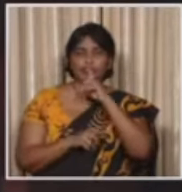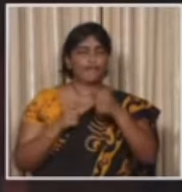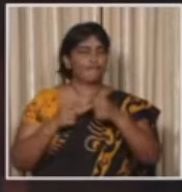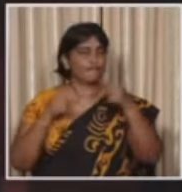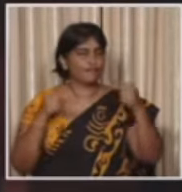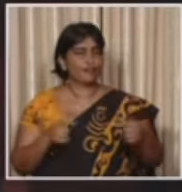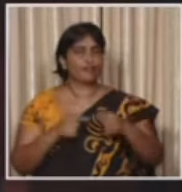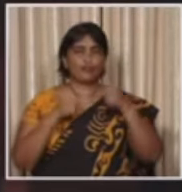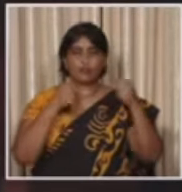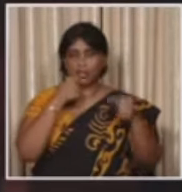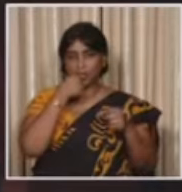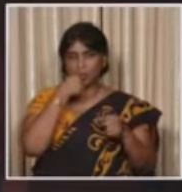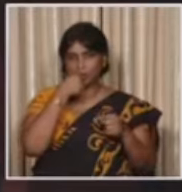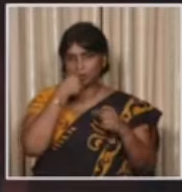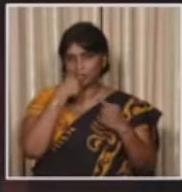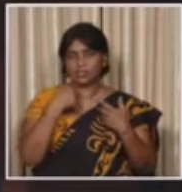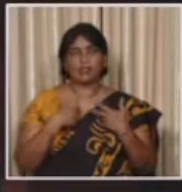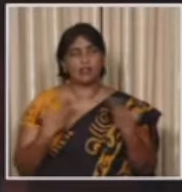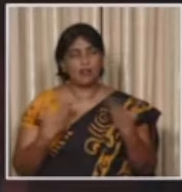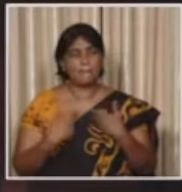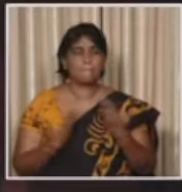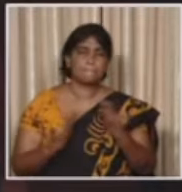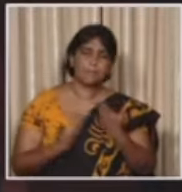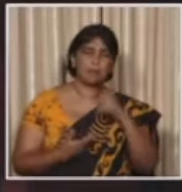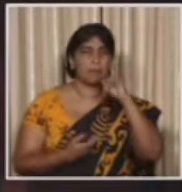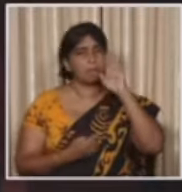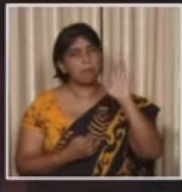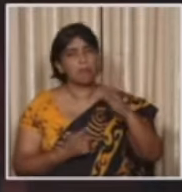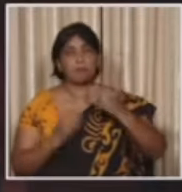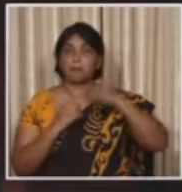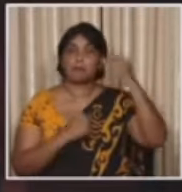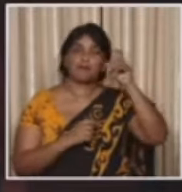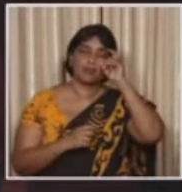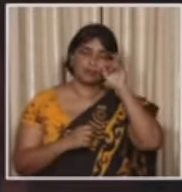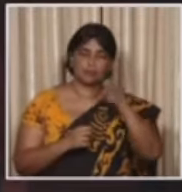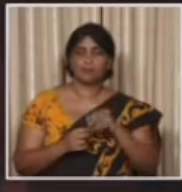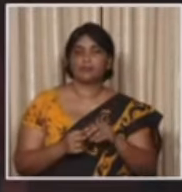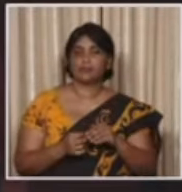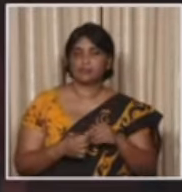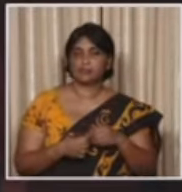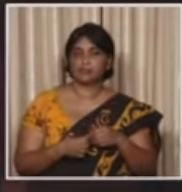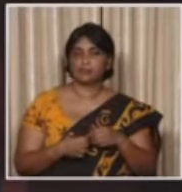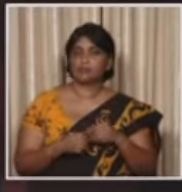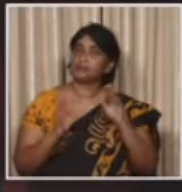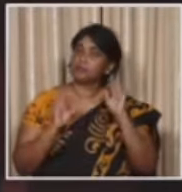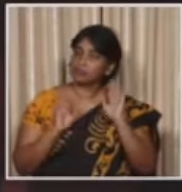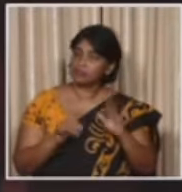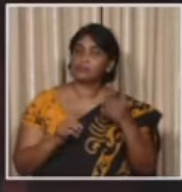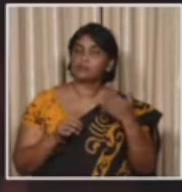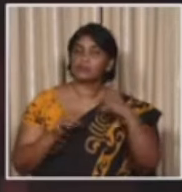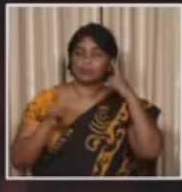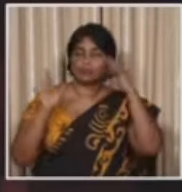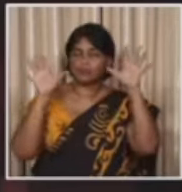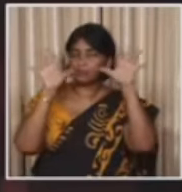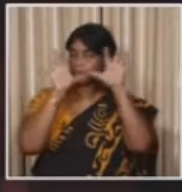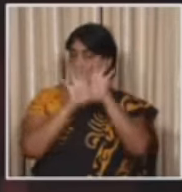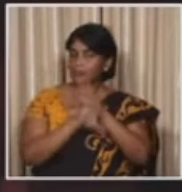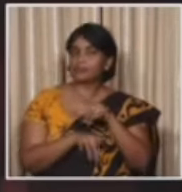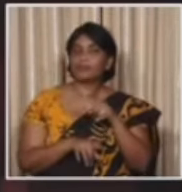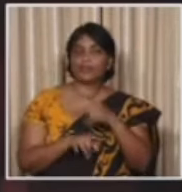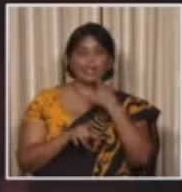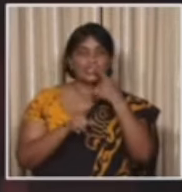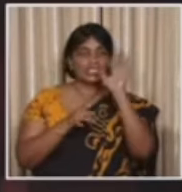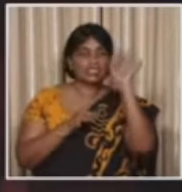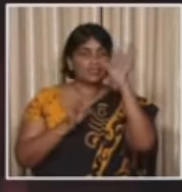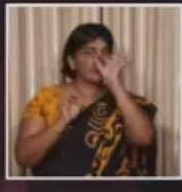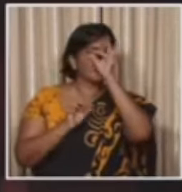වෙනවා. නැහැ කියනවා, බැහැ කියනවා, බලමු කියනවා, පස්සේ බලමු කියනවා. හැබැයි කොහොම හරි අන්ධකාරය තුළ රිදී